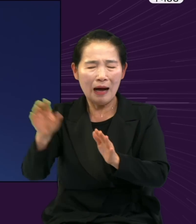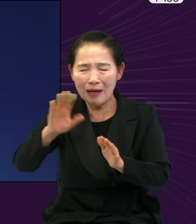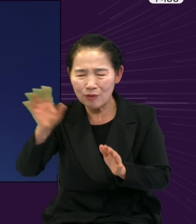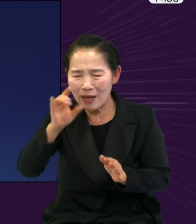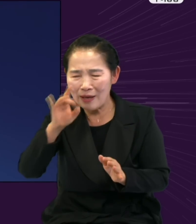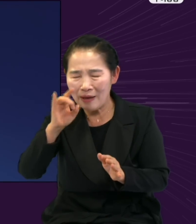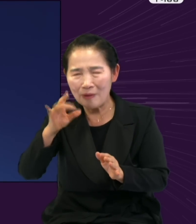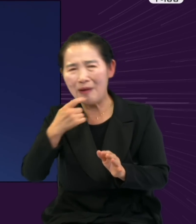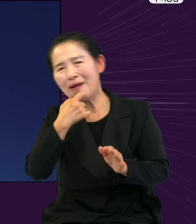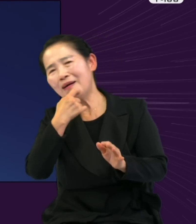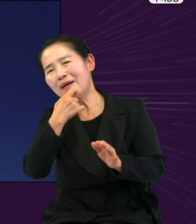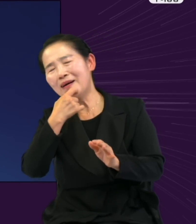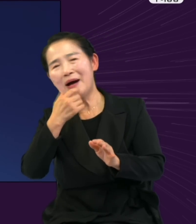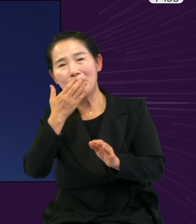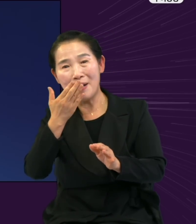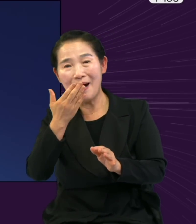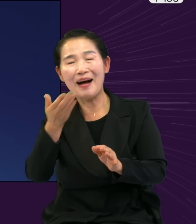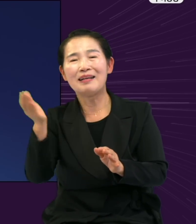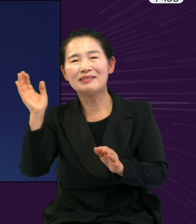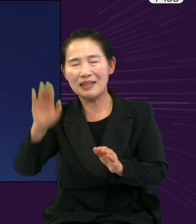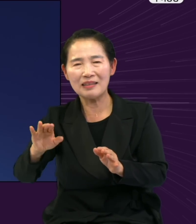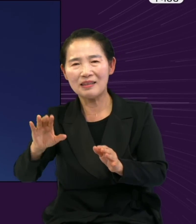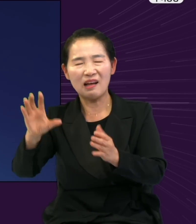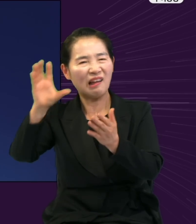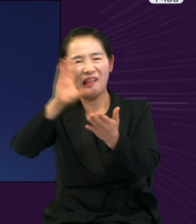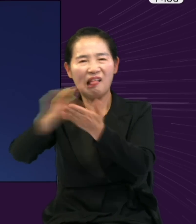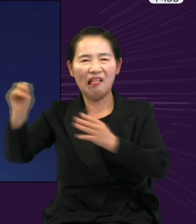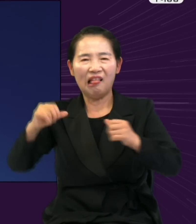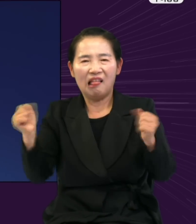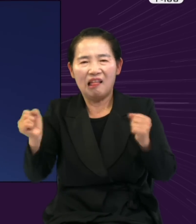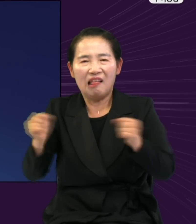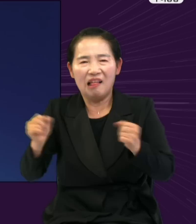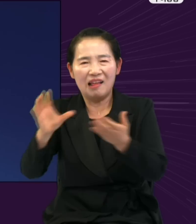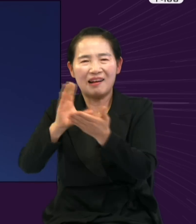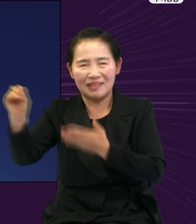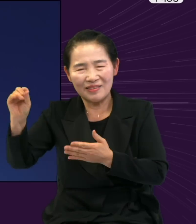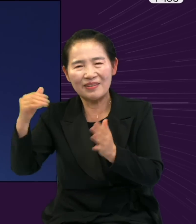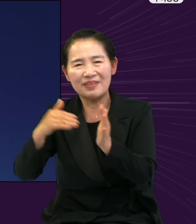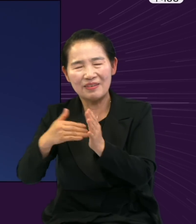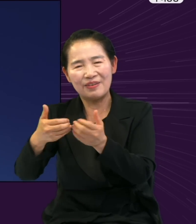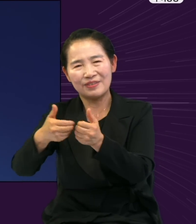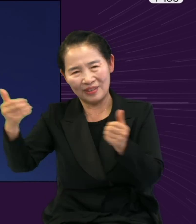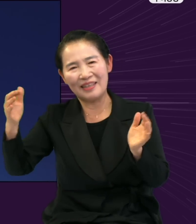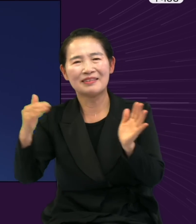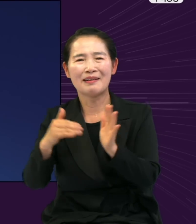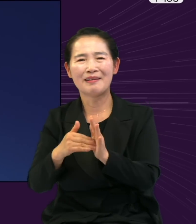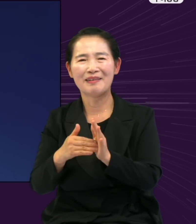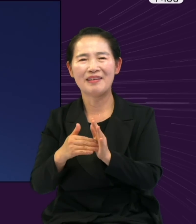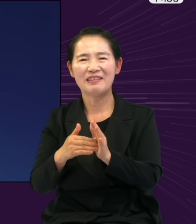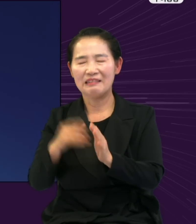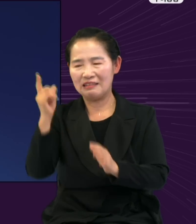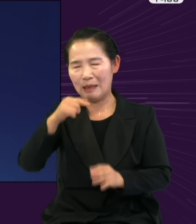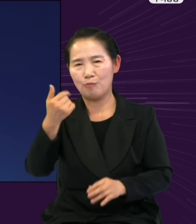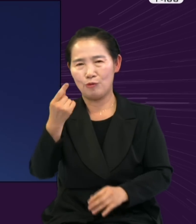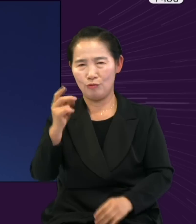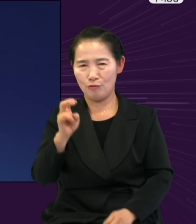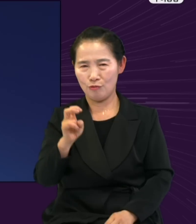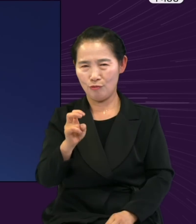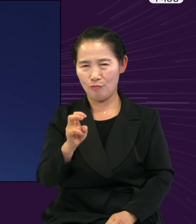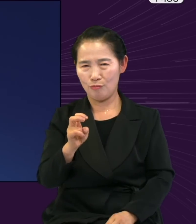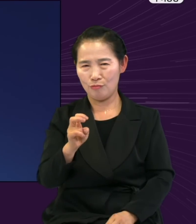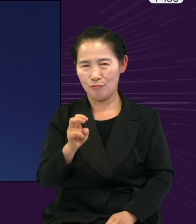있었을 텐데, 그렇지 않고 쌩 하고 떠나버렸죠. 정말 나쁜 놈이에요.